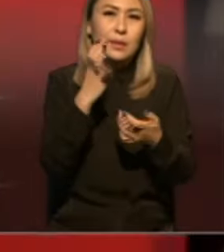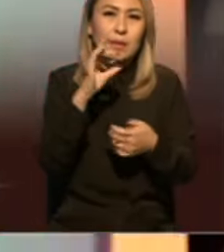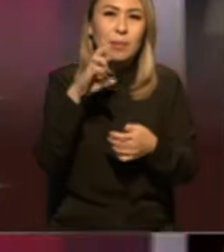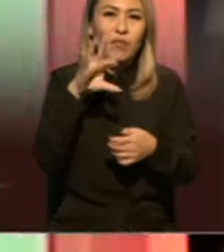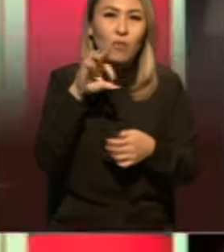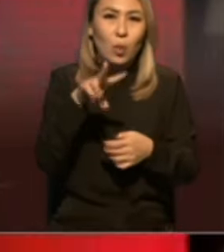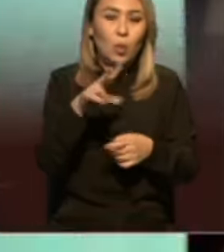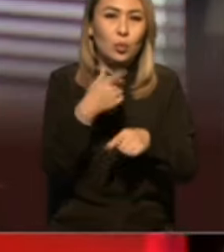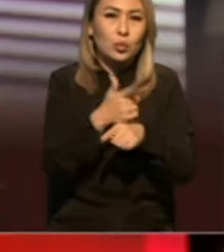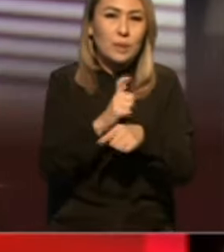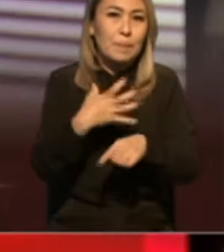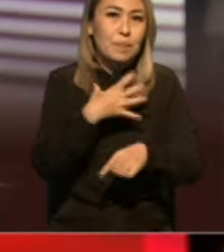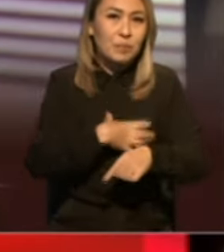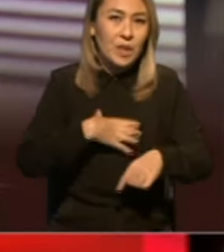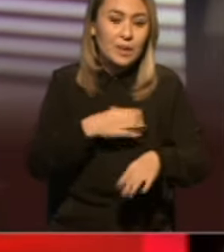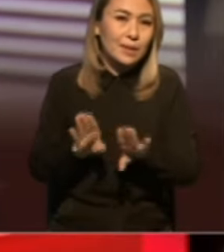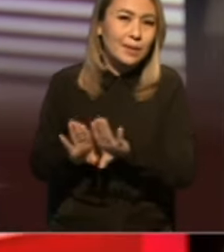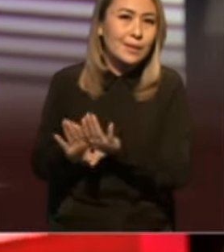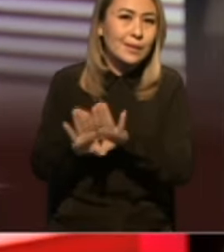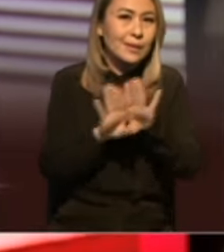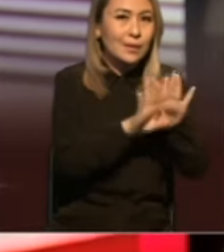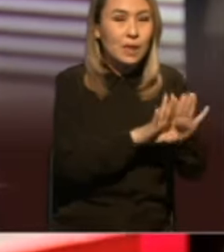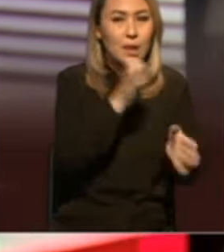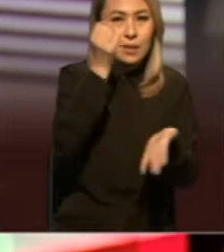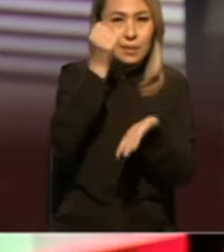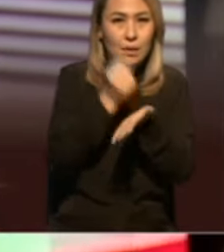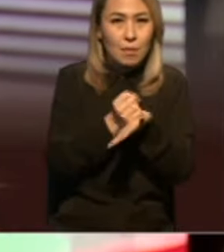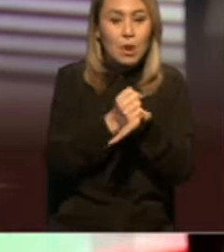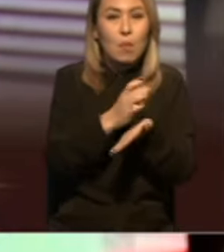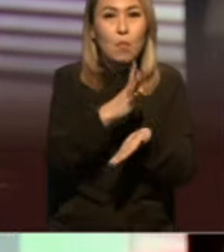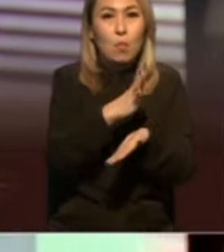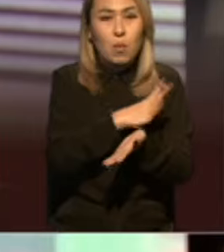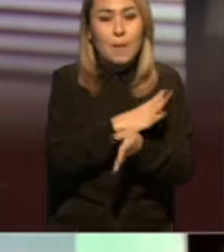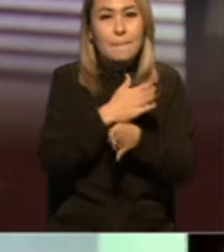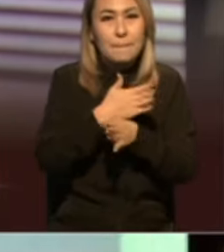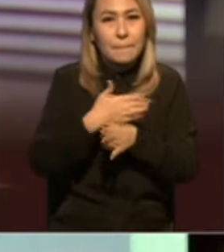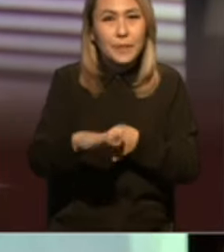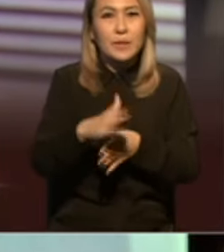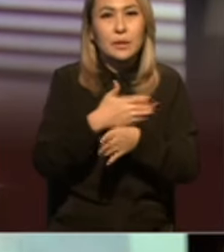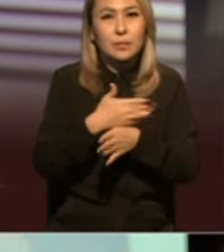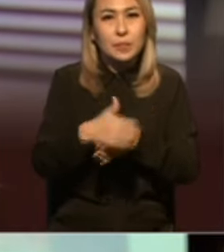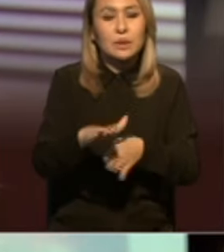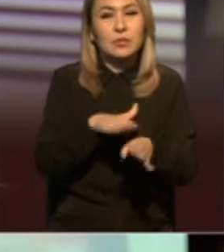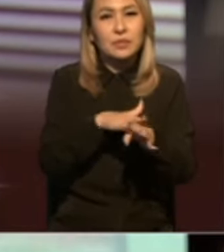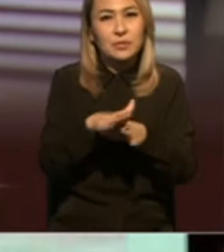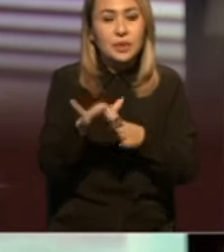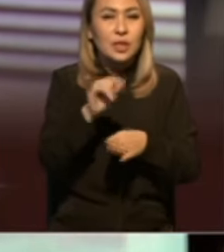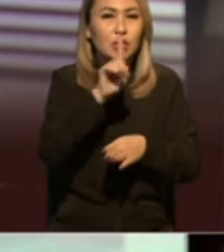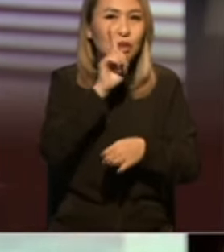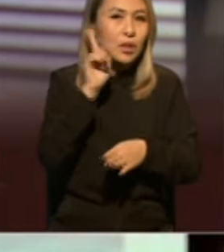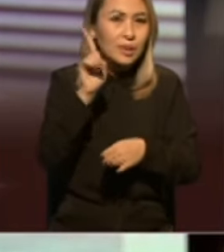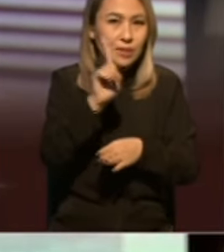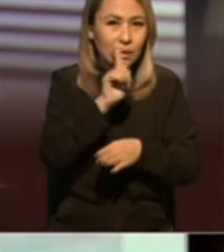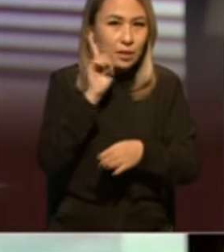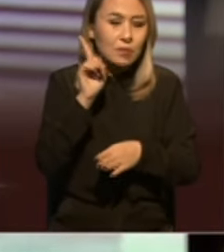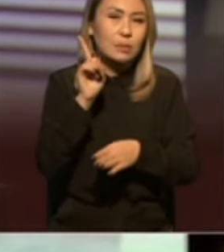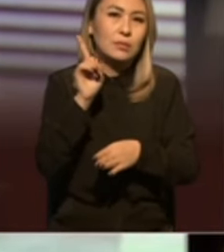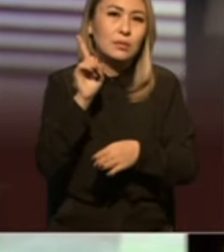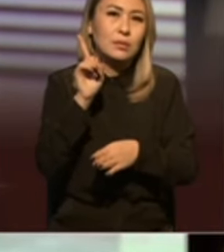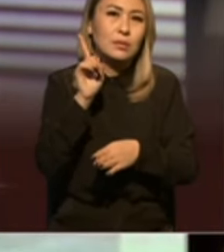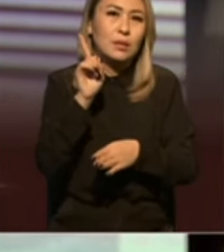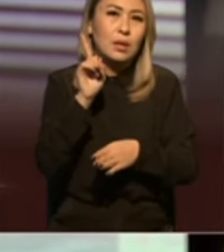маңызды. Осындай ортақ таңбаның болуы бұл бірте-бірте іске асатын болады және жастар тарапынан да